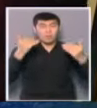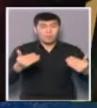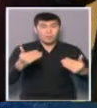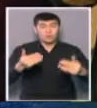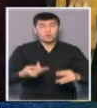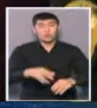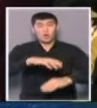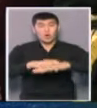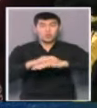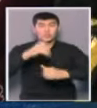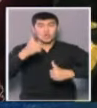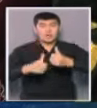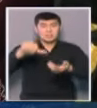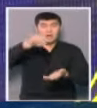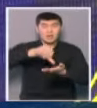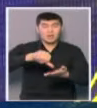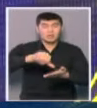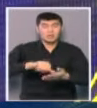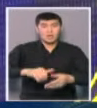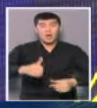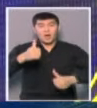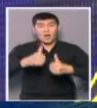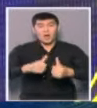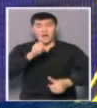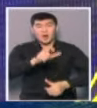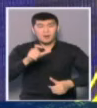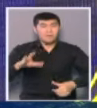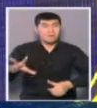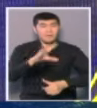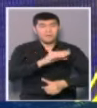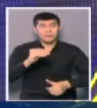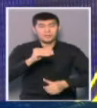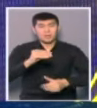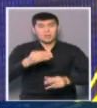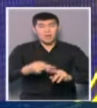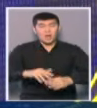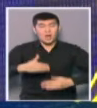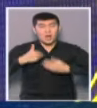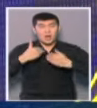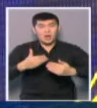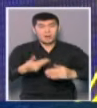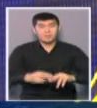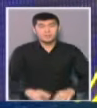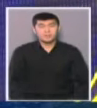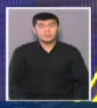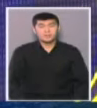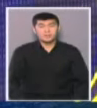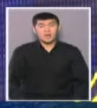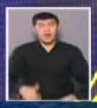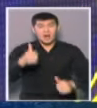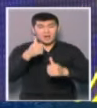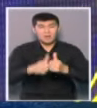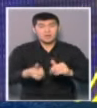түйе палуан сайысына қатысып бақ сынаған азаматтардың барлығына алғысымды білдіремін. Ең